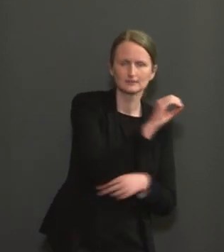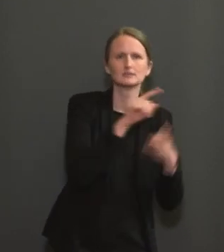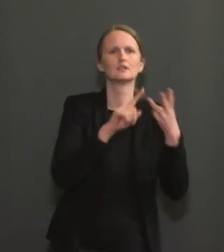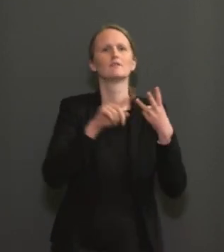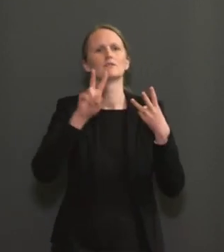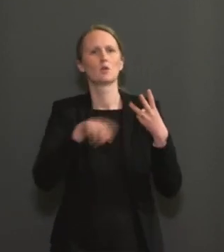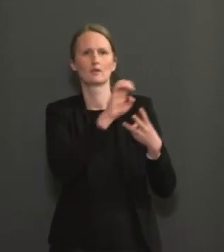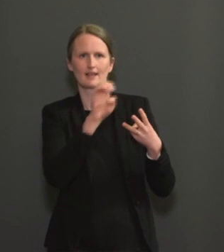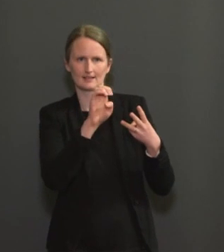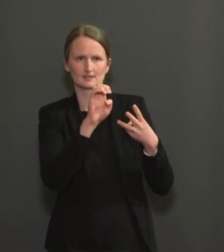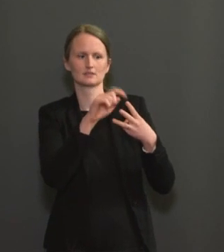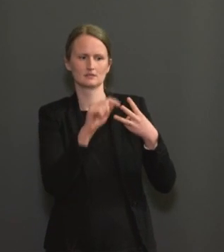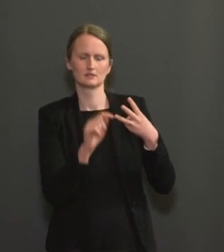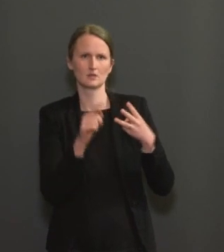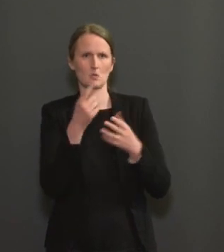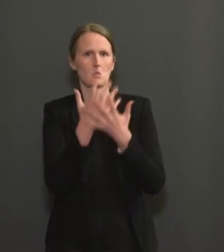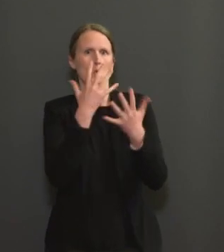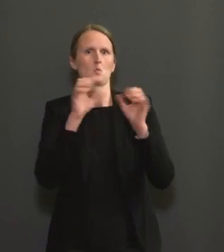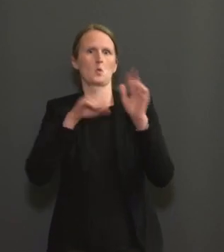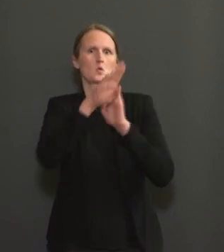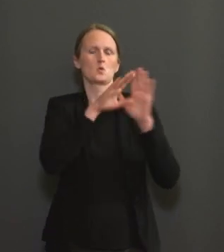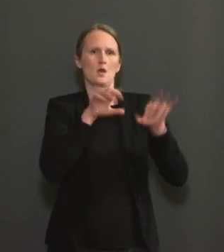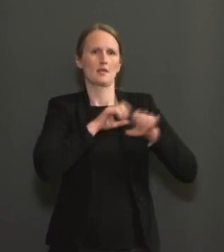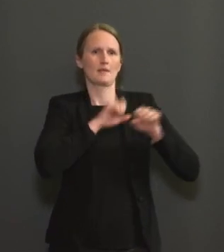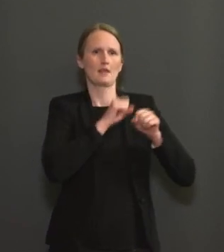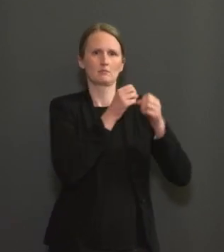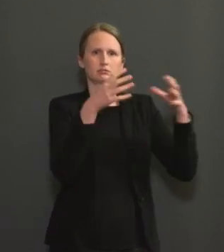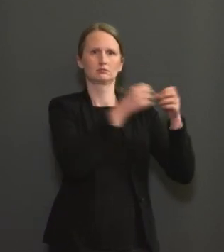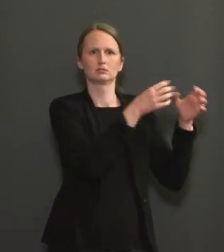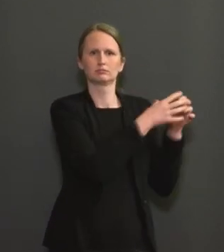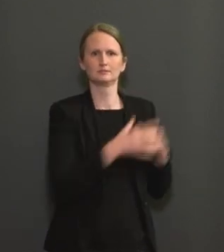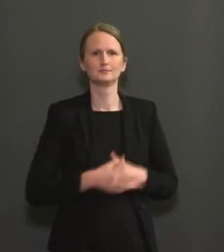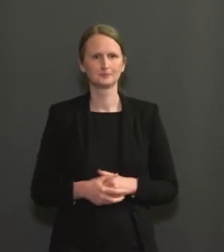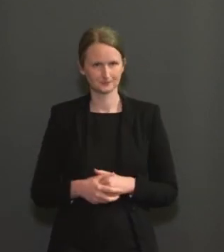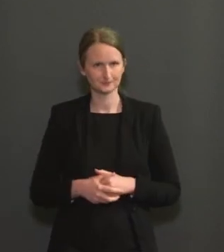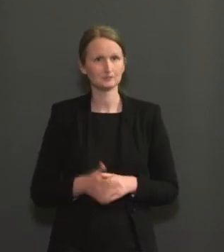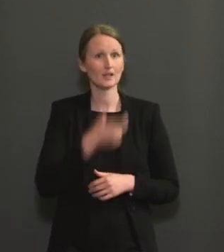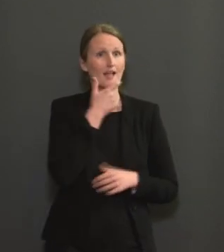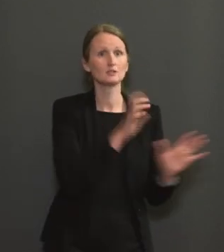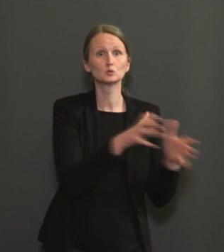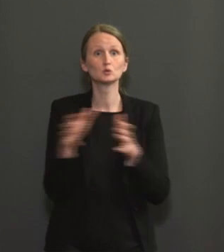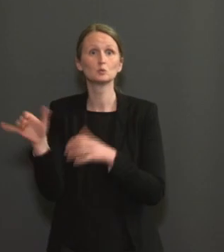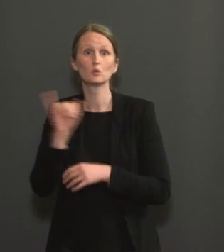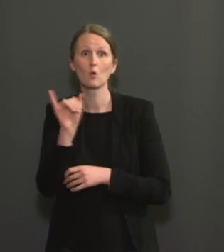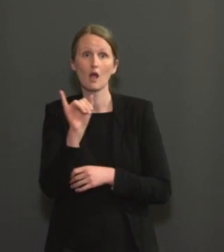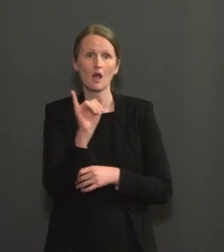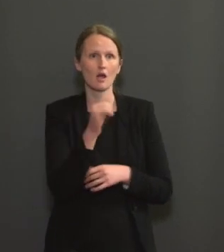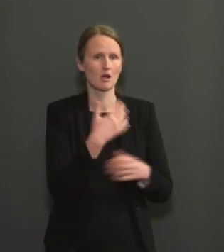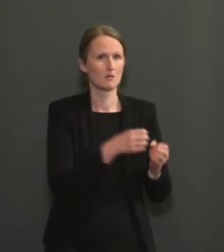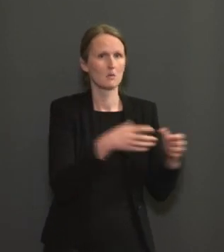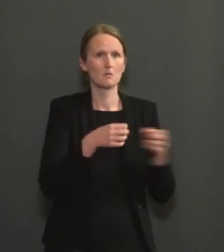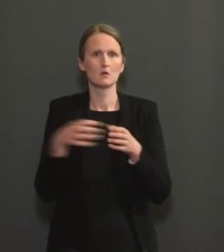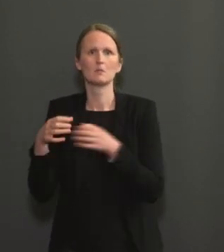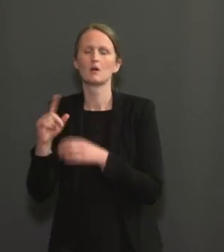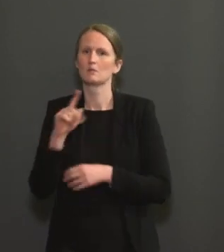Cette augmentation se produit toujours dans les différentes tranches d'âge. Ce sont essentiellement les tranches d'âge des 20 ans, des 40 ans et des